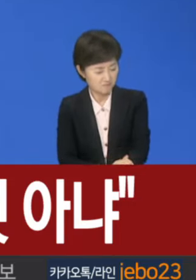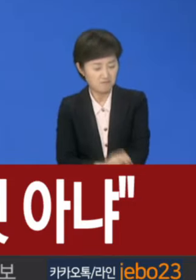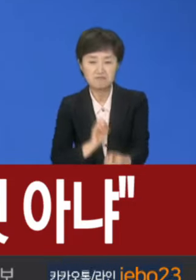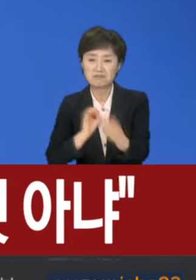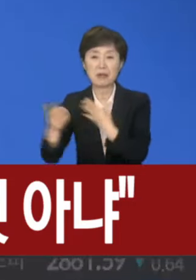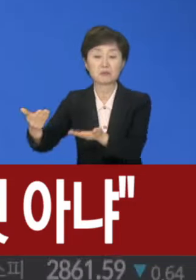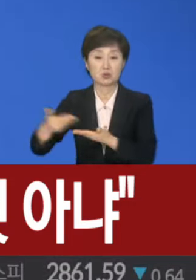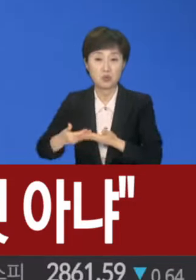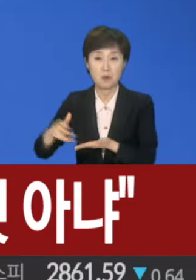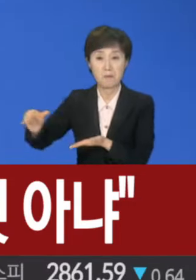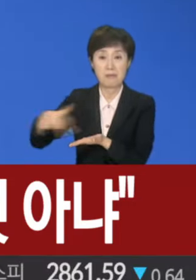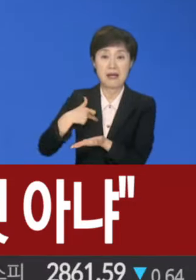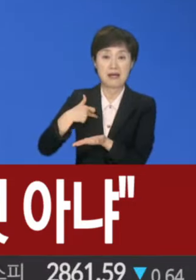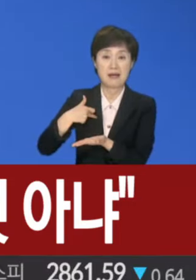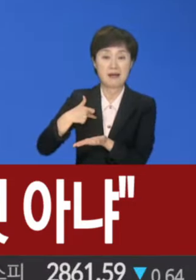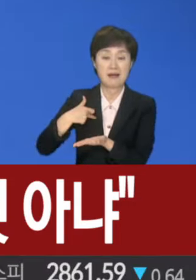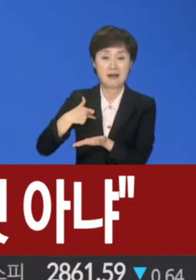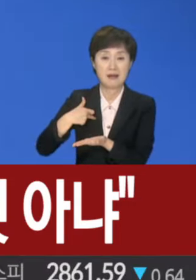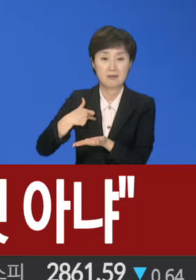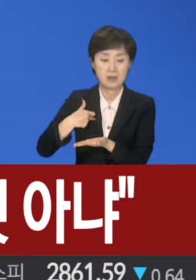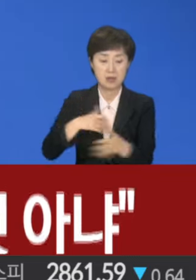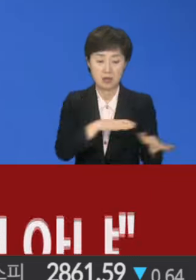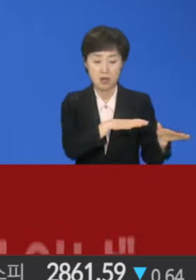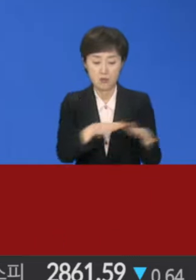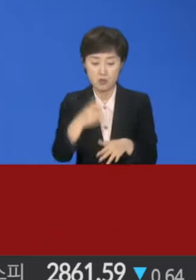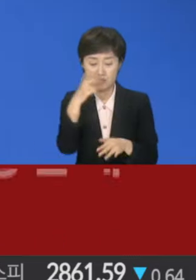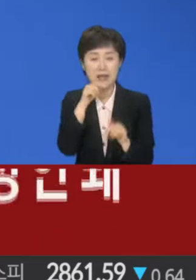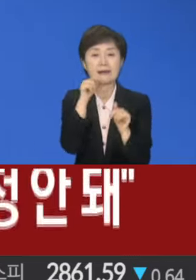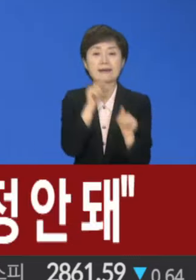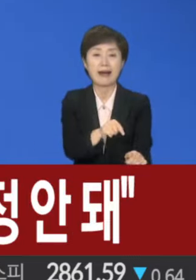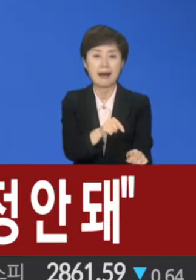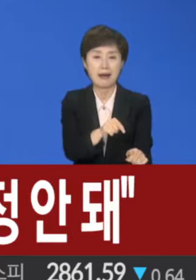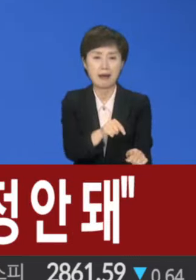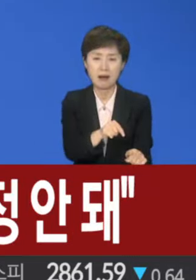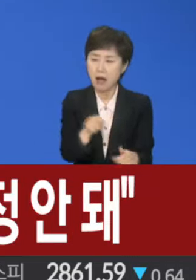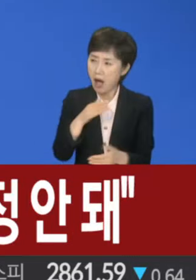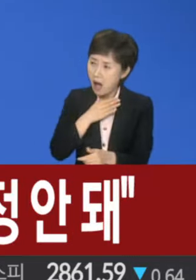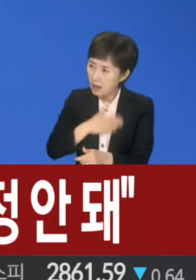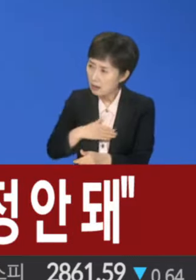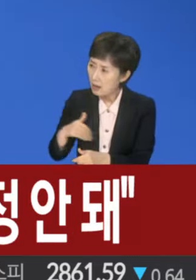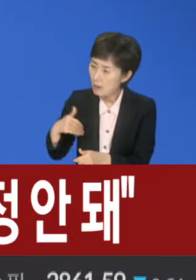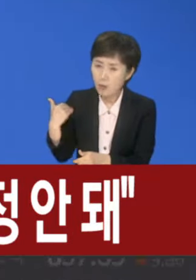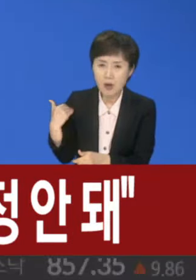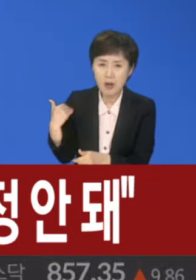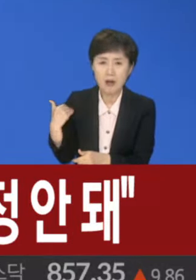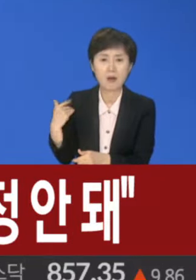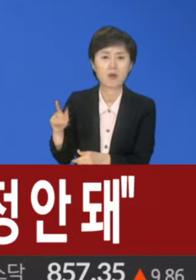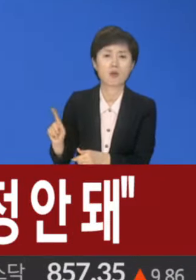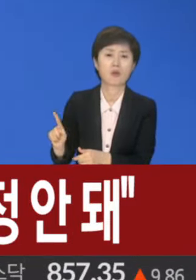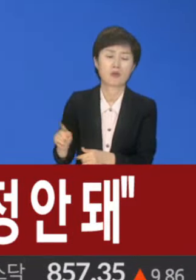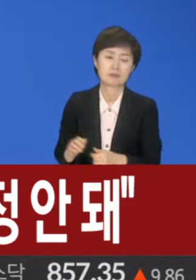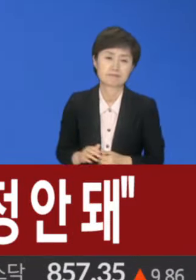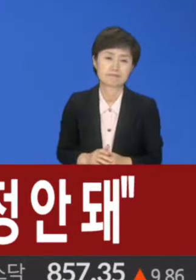답을 한 사실을 근거로 수중수색을 지시 또는 인식하였다는 취지의 언론 보도가 있었습니다.